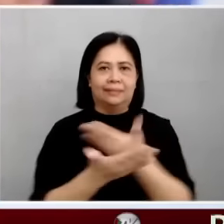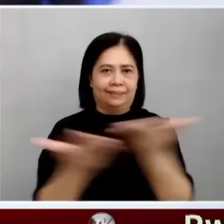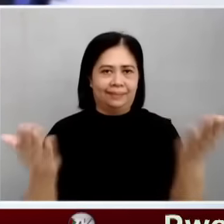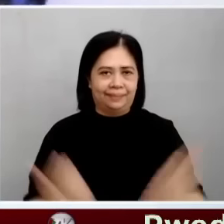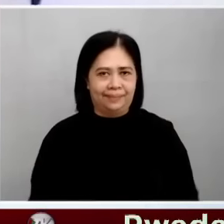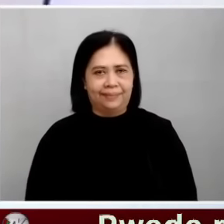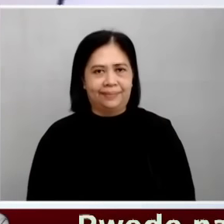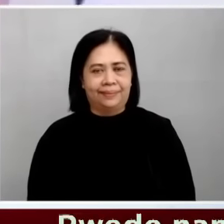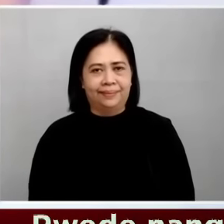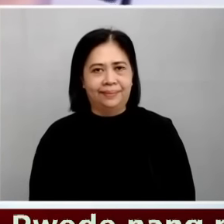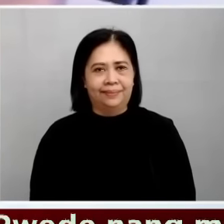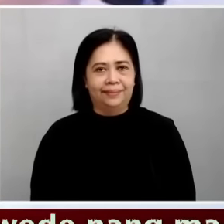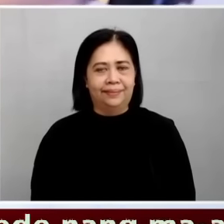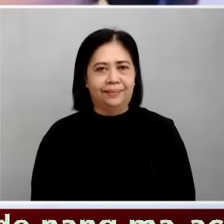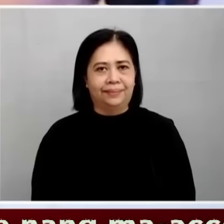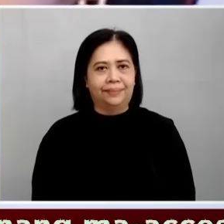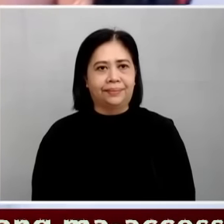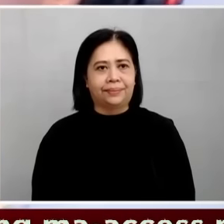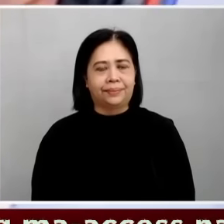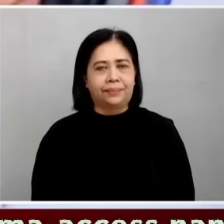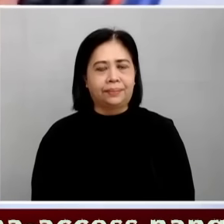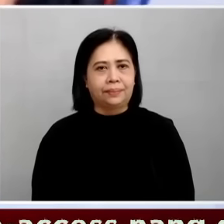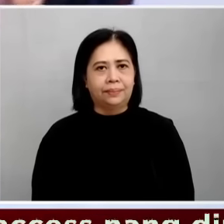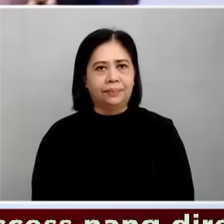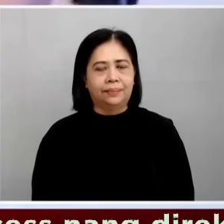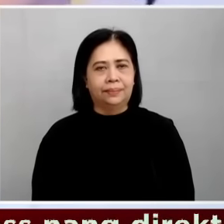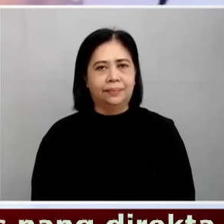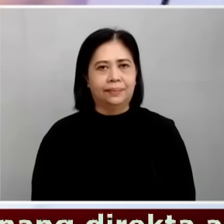Felipe, ABS-CBN News.